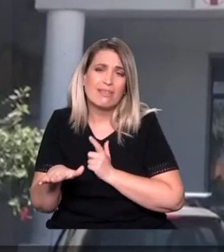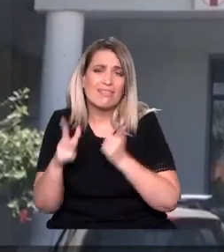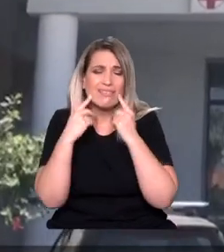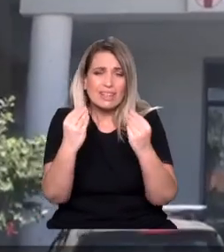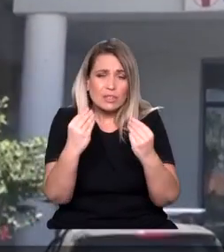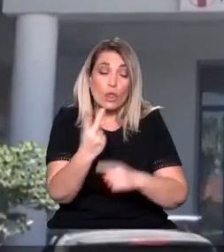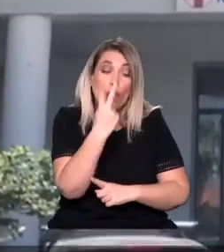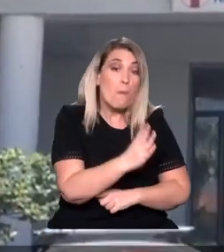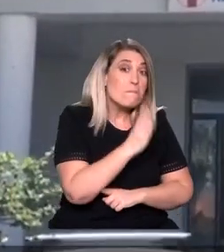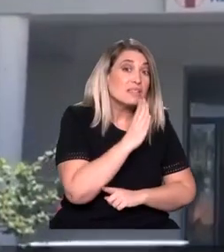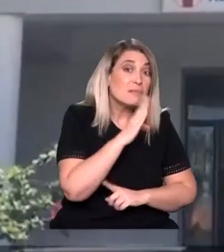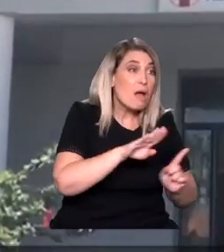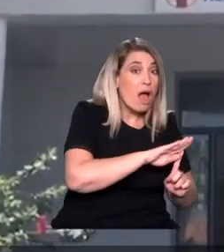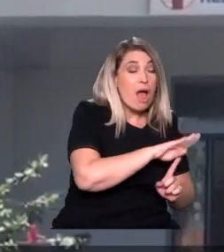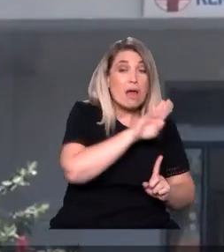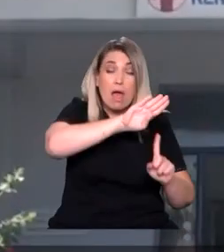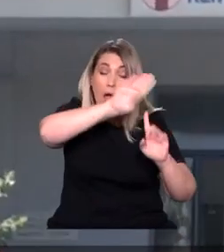Υπότιτλοι AUTHORWAVE